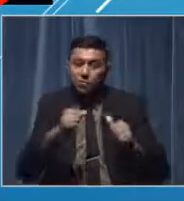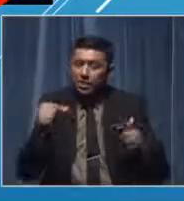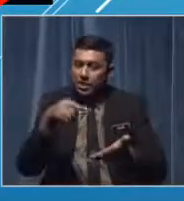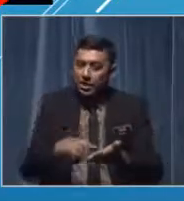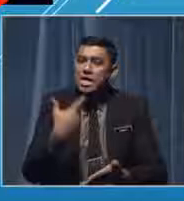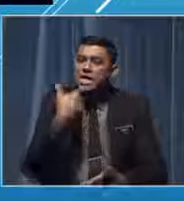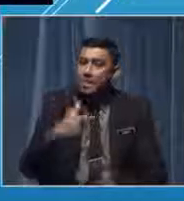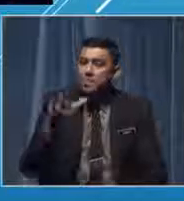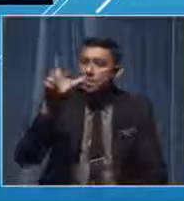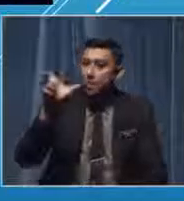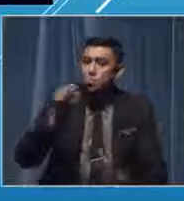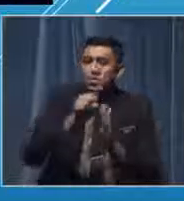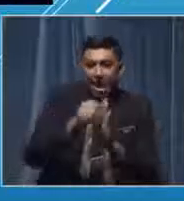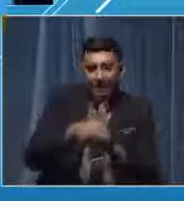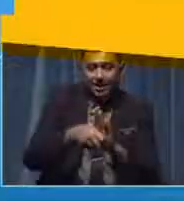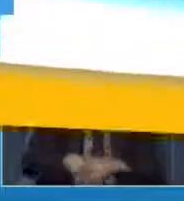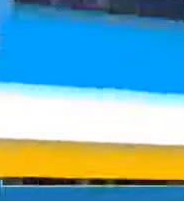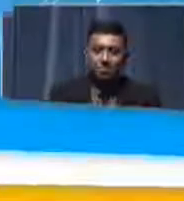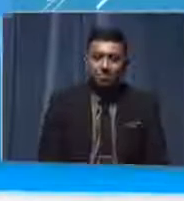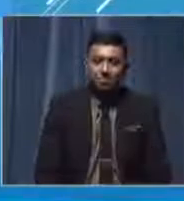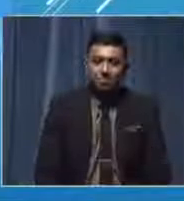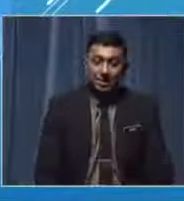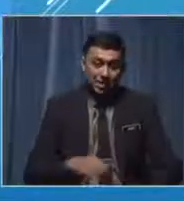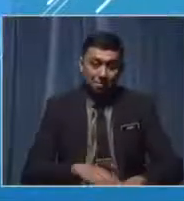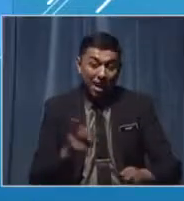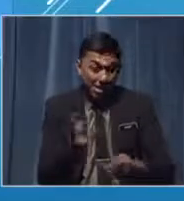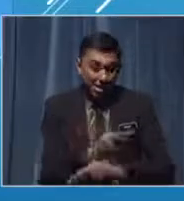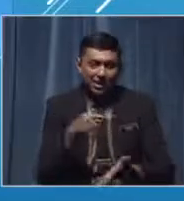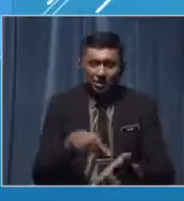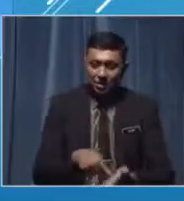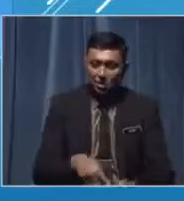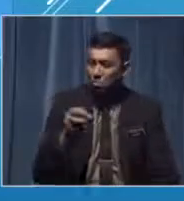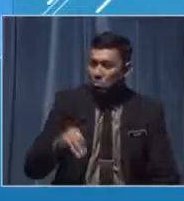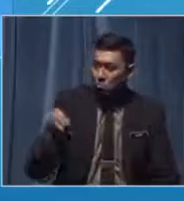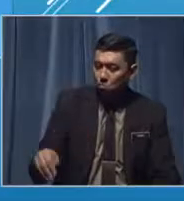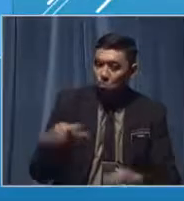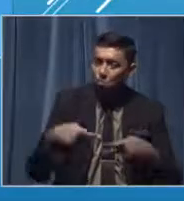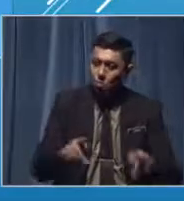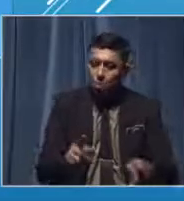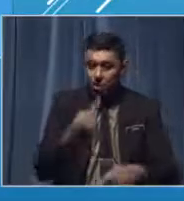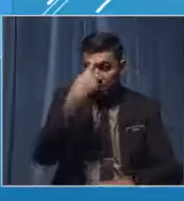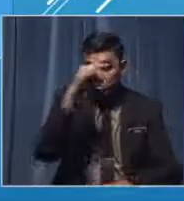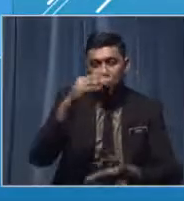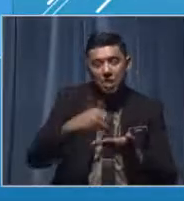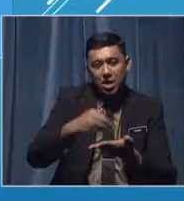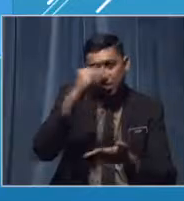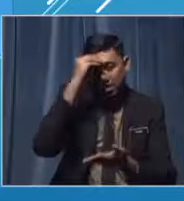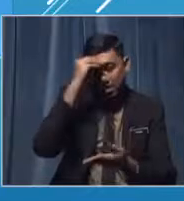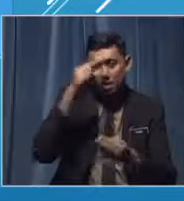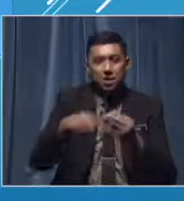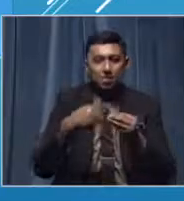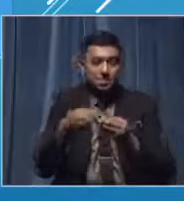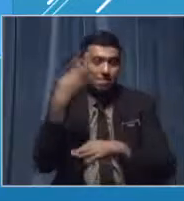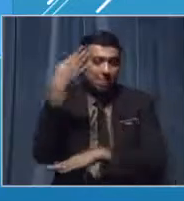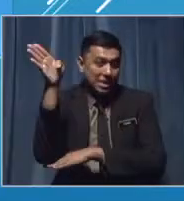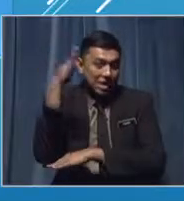aktiviti ini selama 30 saat. Pada kali ini, murid-murid berpeluang untuk mempelajari berkaitan